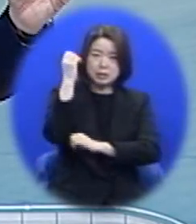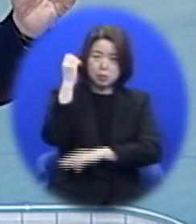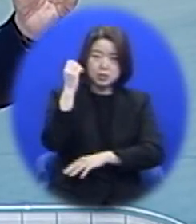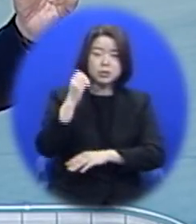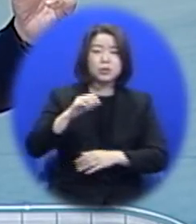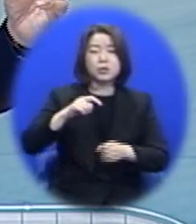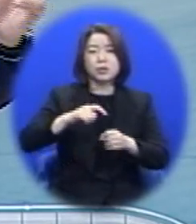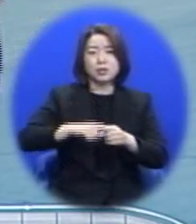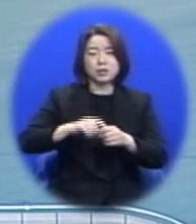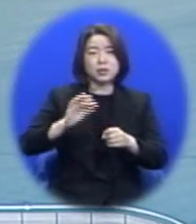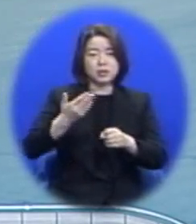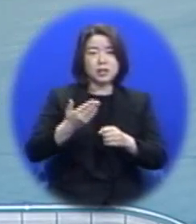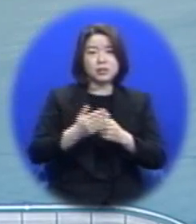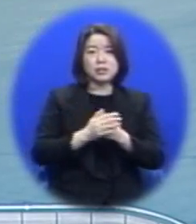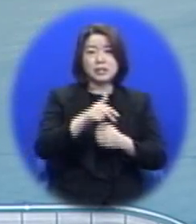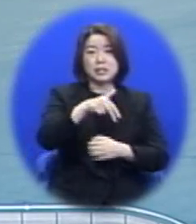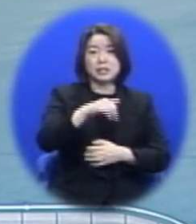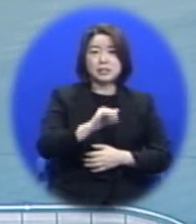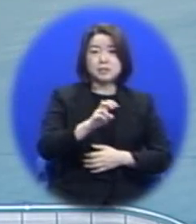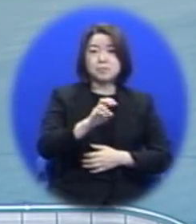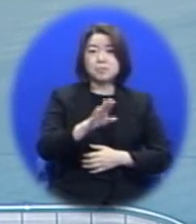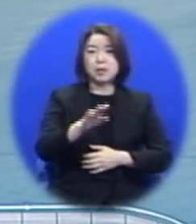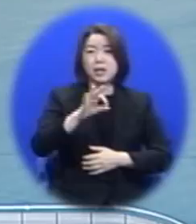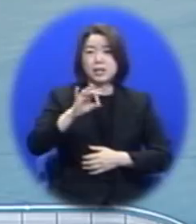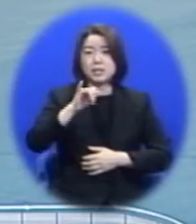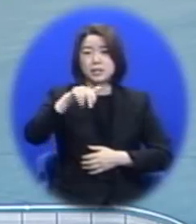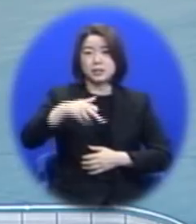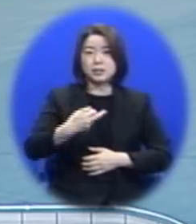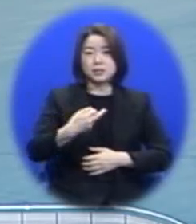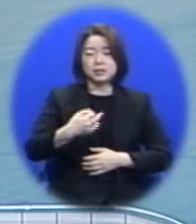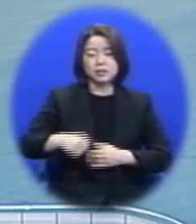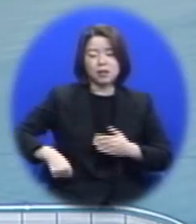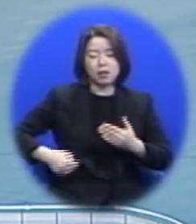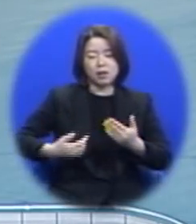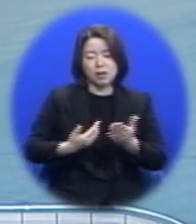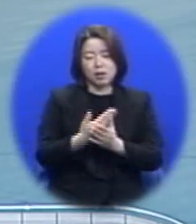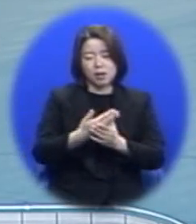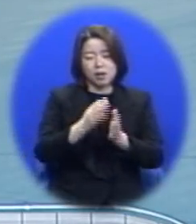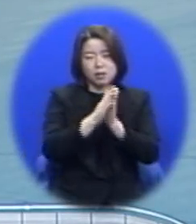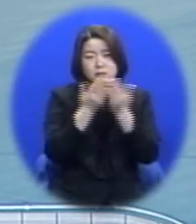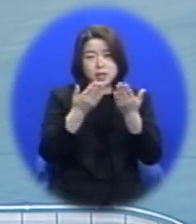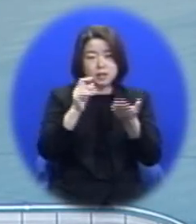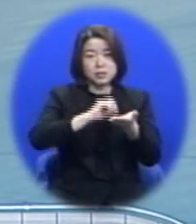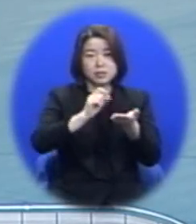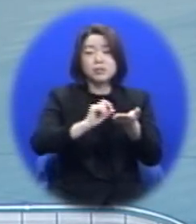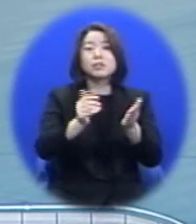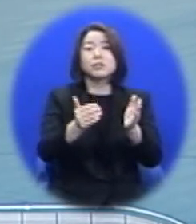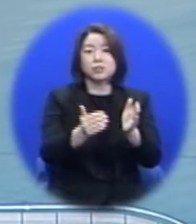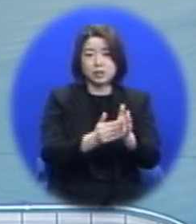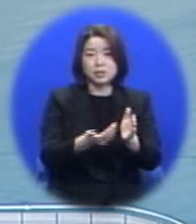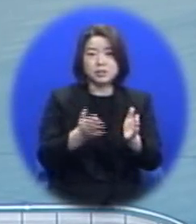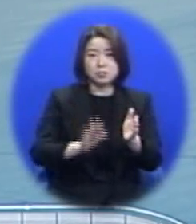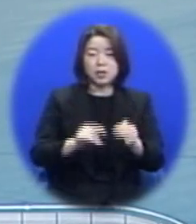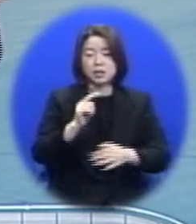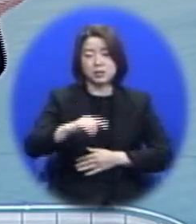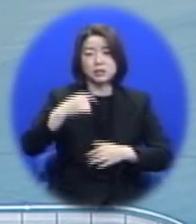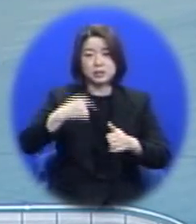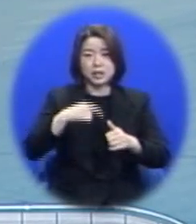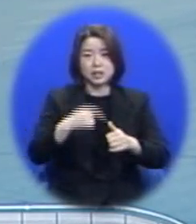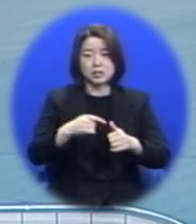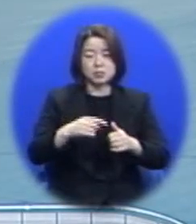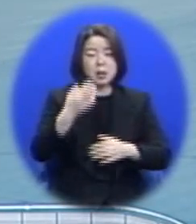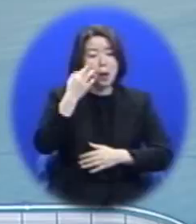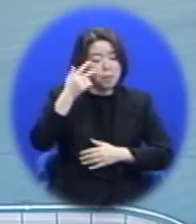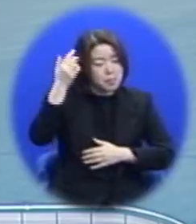되는 짐 베이커는 그런 참회의 책을 썼지만 그 가르침은 미국 교회, 한국